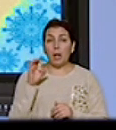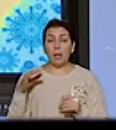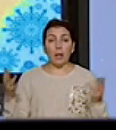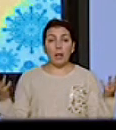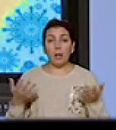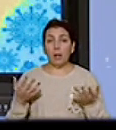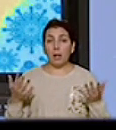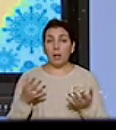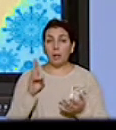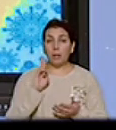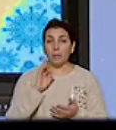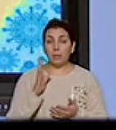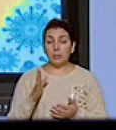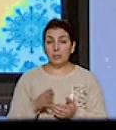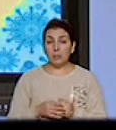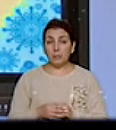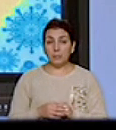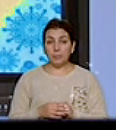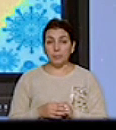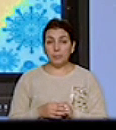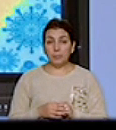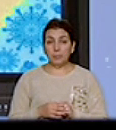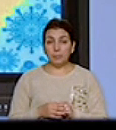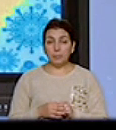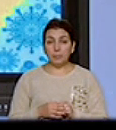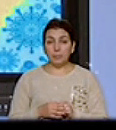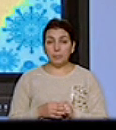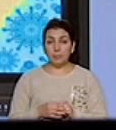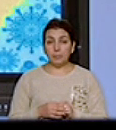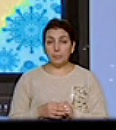Какая квартира?